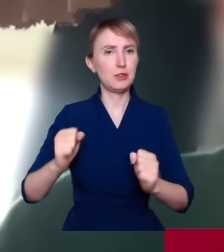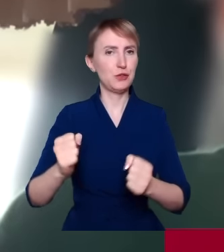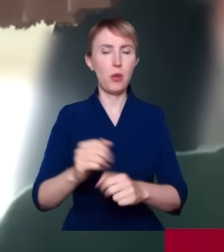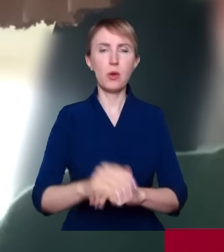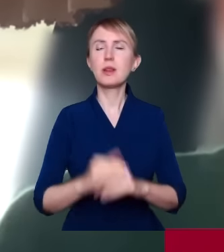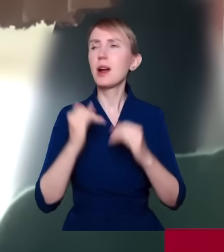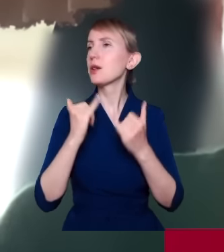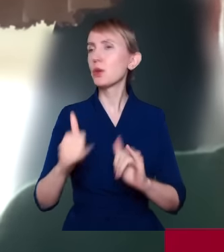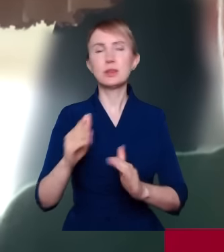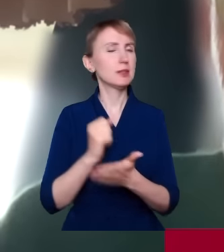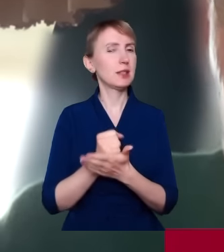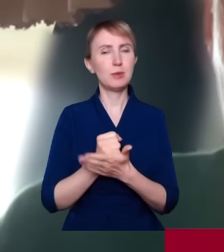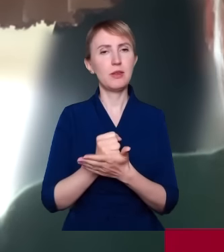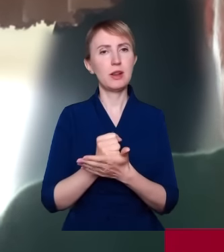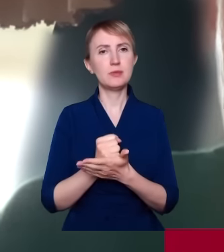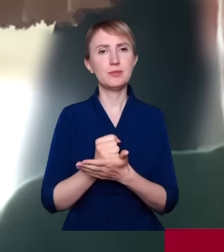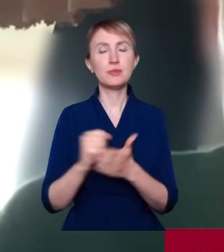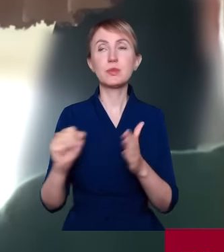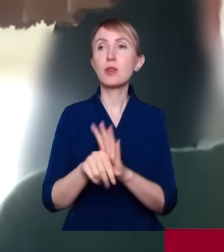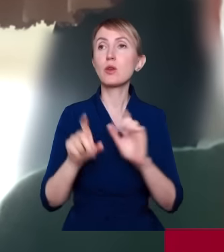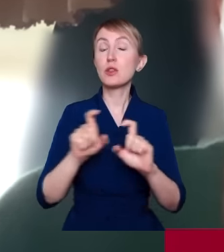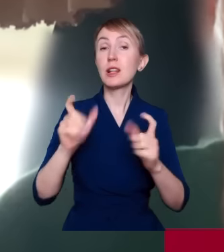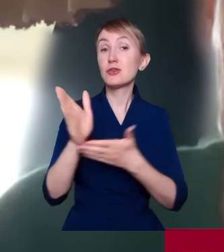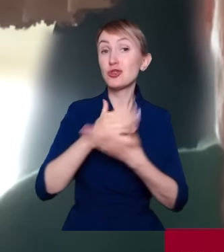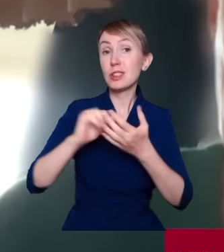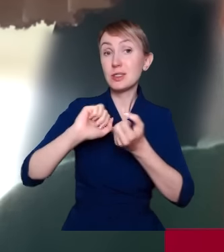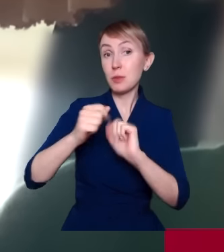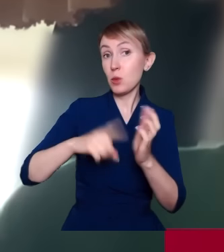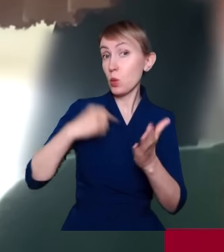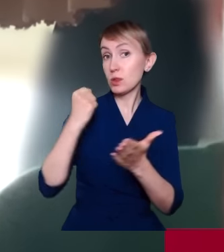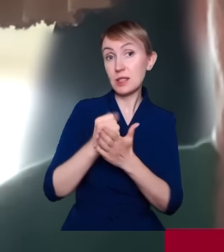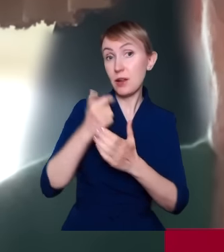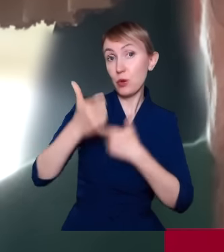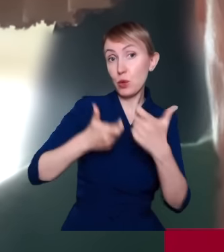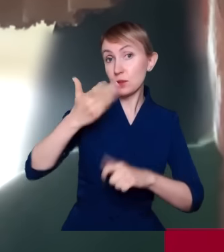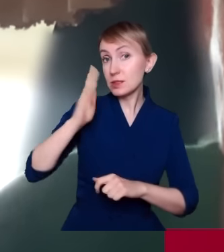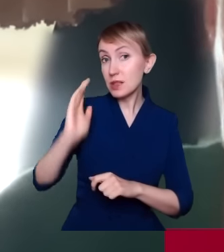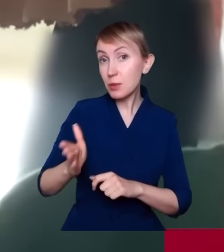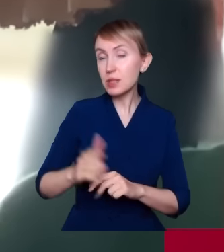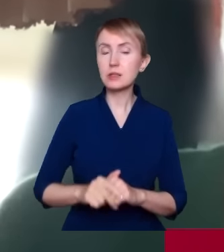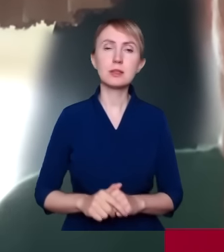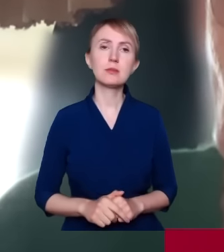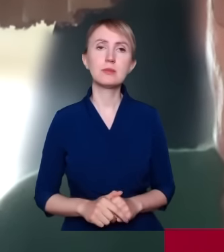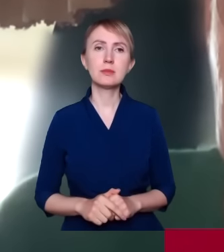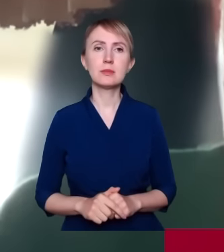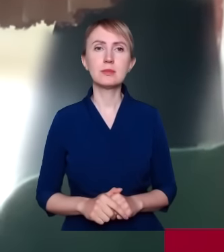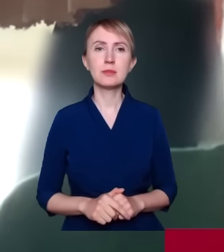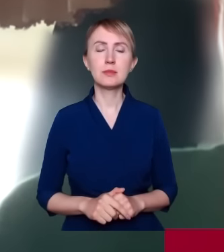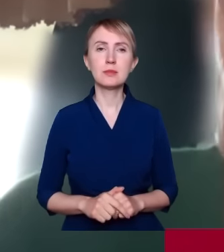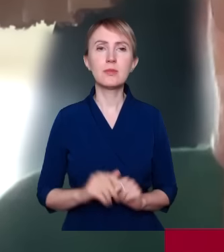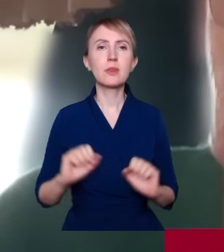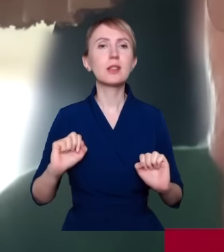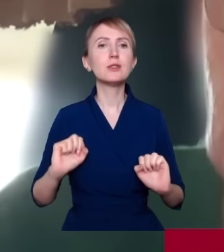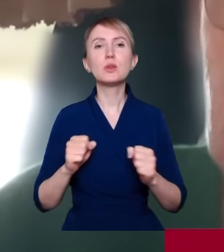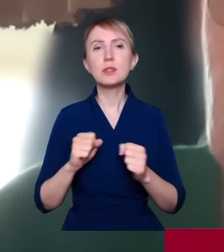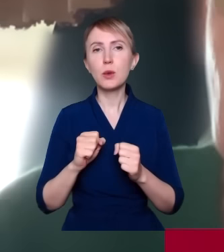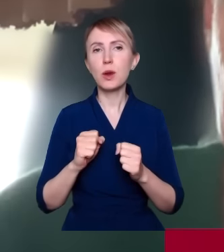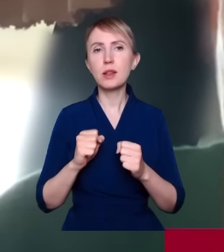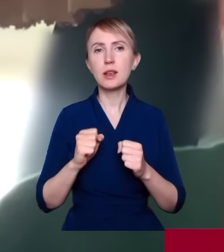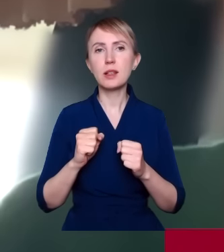sprawa. Póki tej zmiany ustawy się nie dokona, to działania są w ogóle